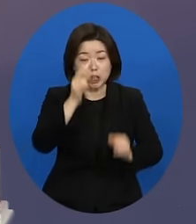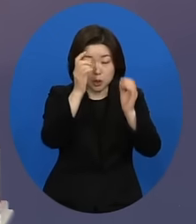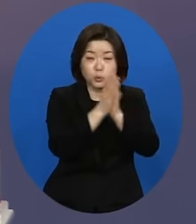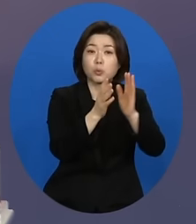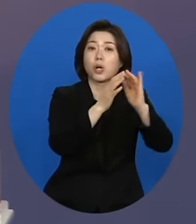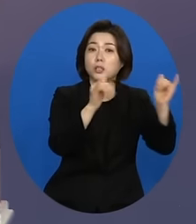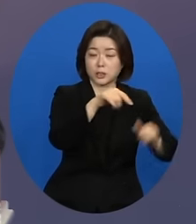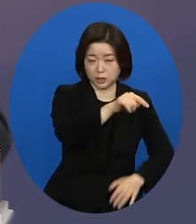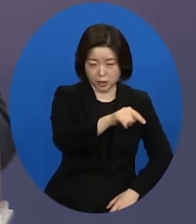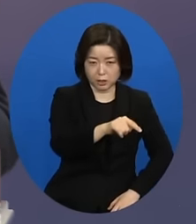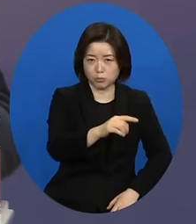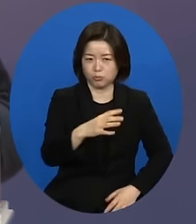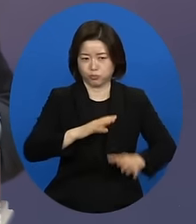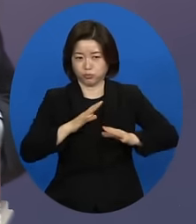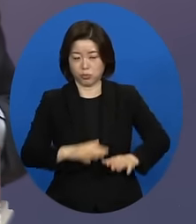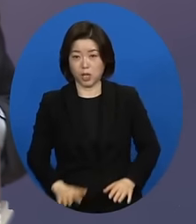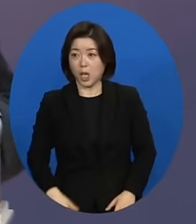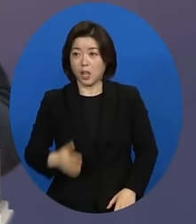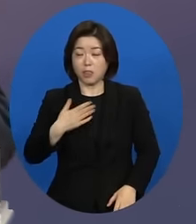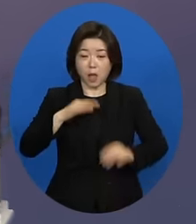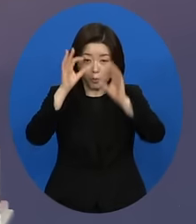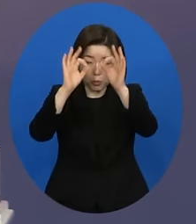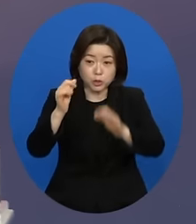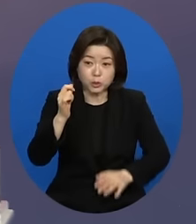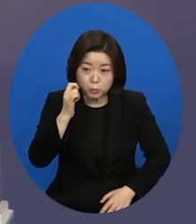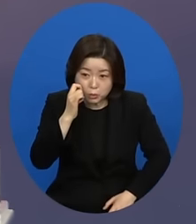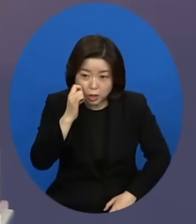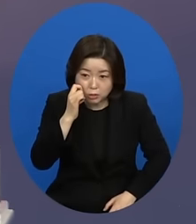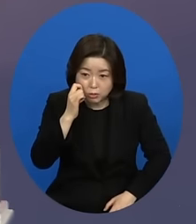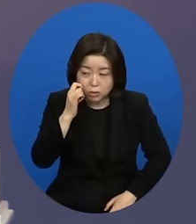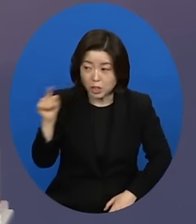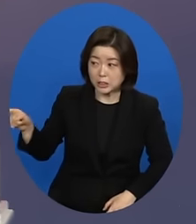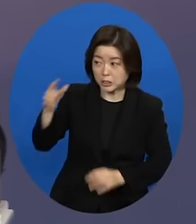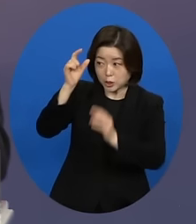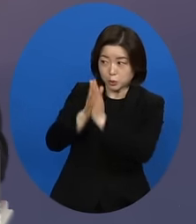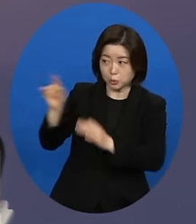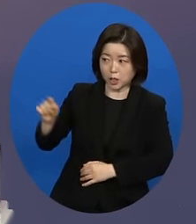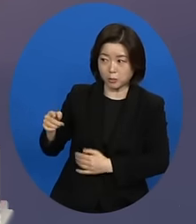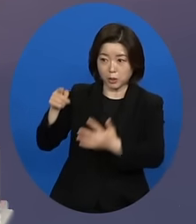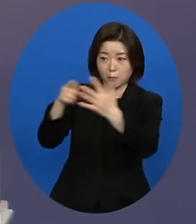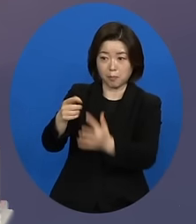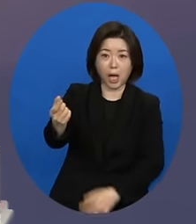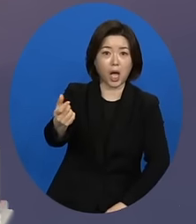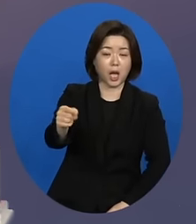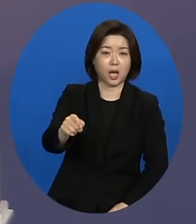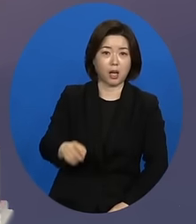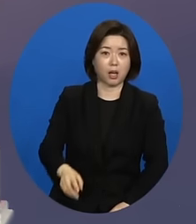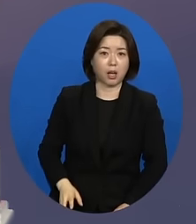내가 못 보는 걸 보거든. 나는 여러분들이 여기 와 있는 게, 이야.